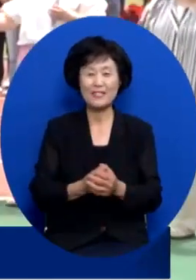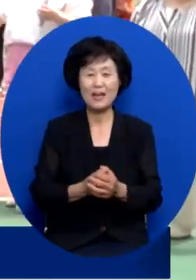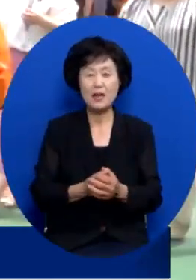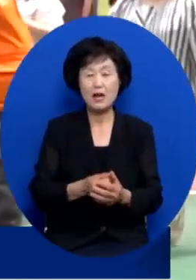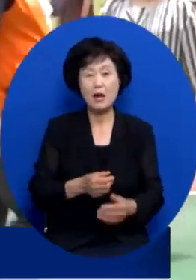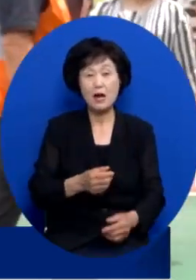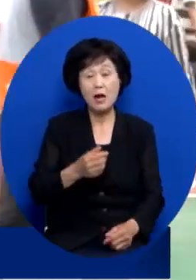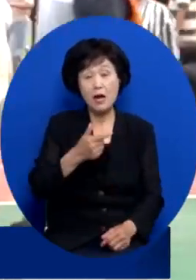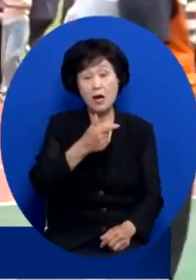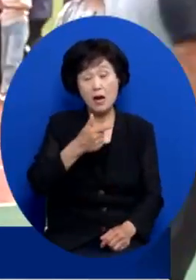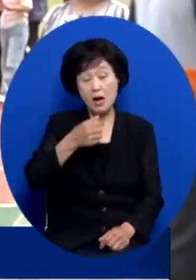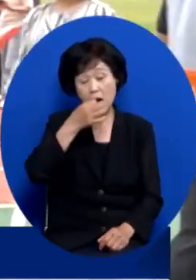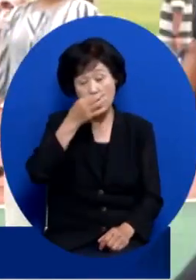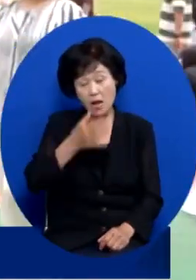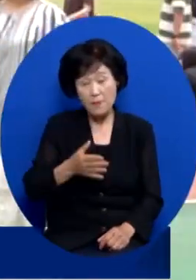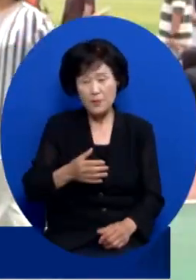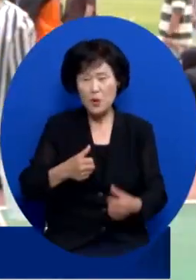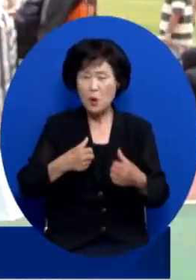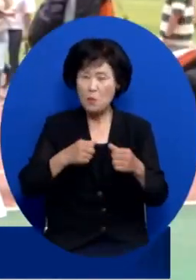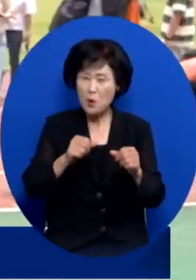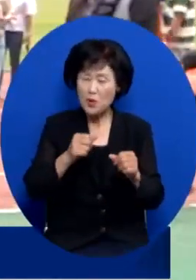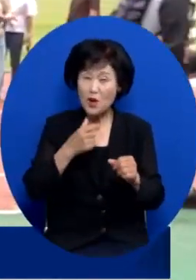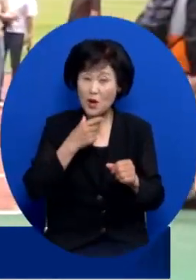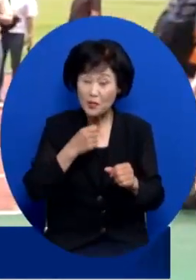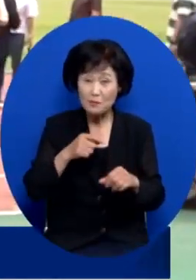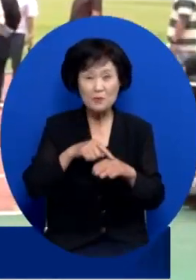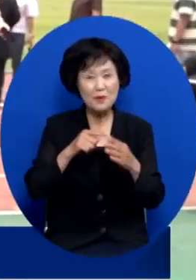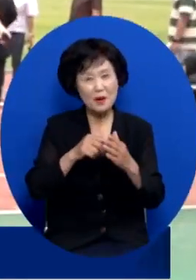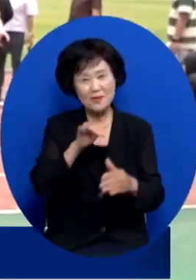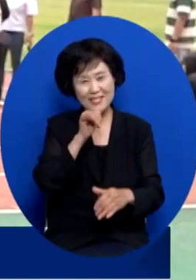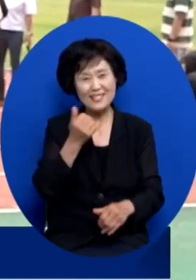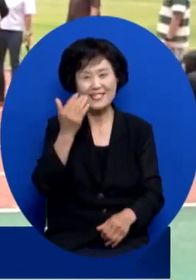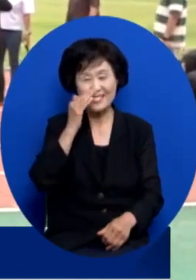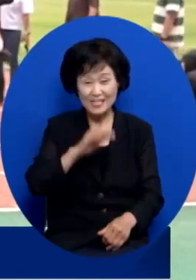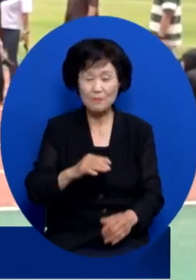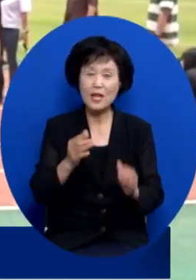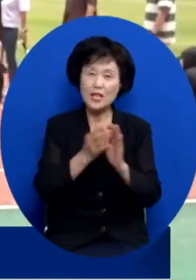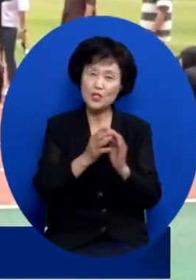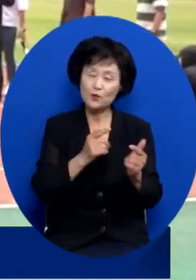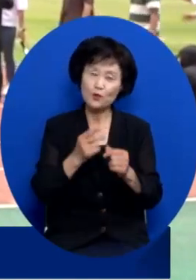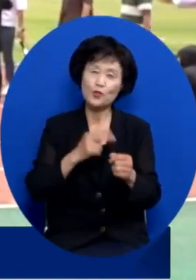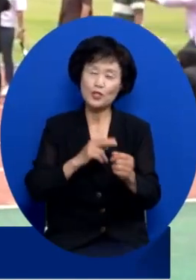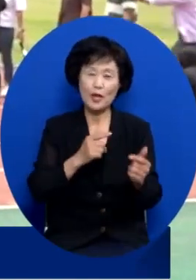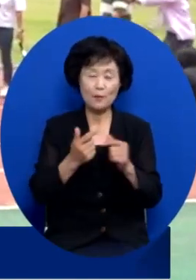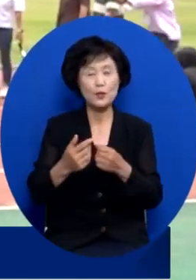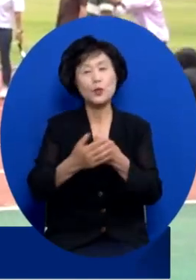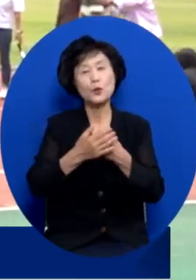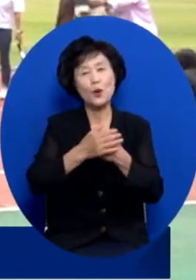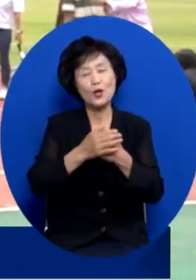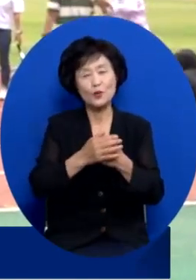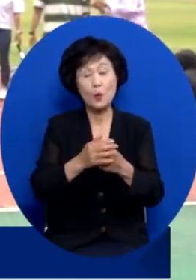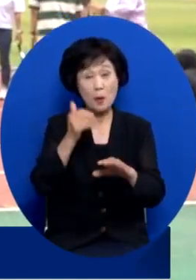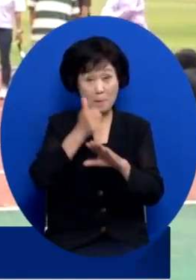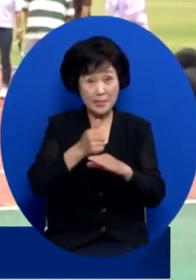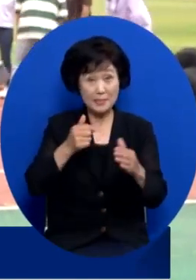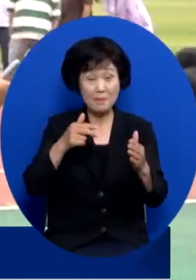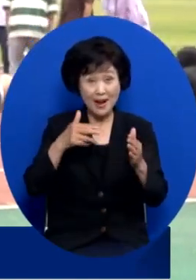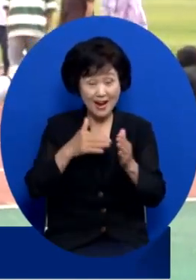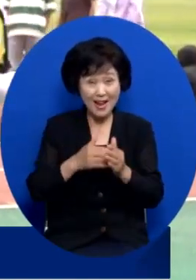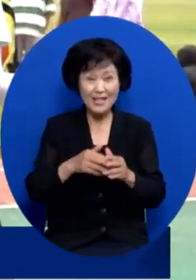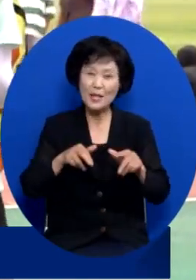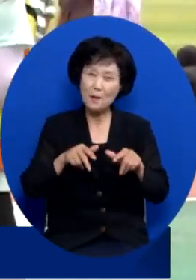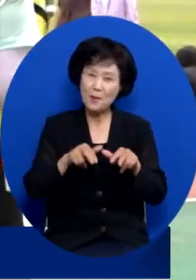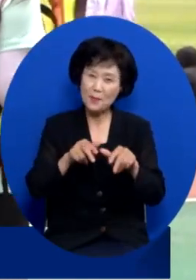중간에 포기하고 싶었지만 선생님들이랑 친구들이 응원을 해줘서 끝까지 올 수 있었던 것 같고